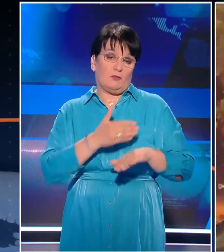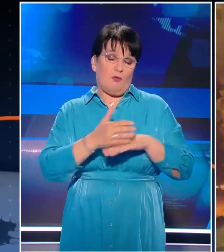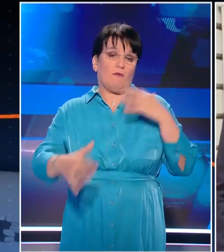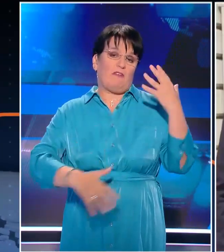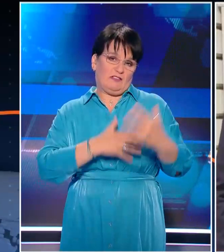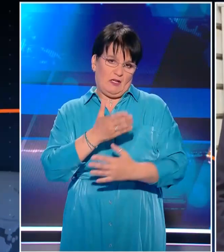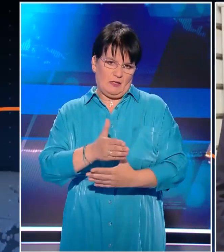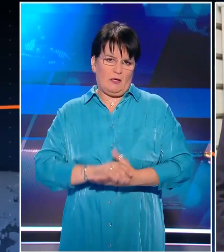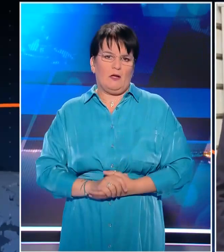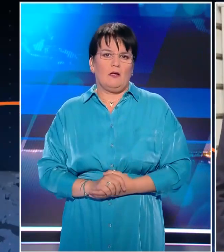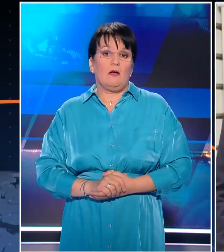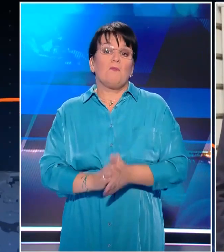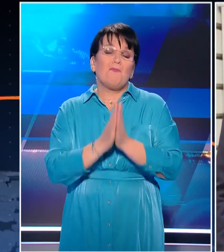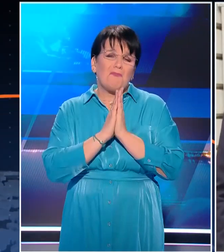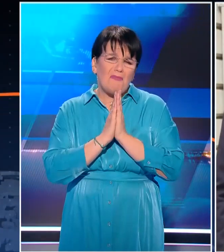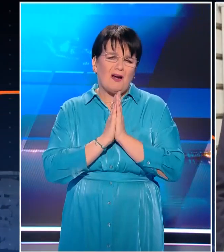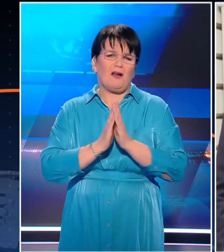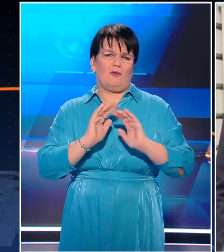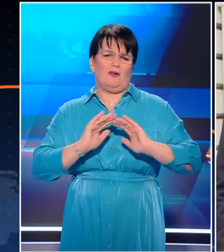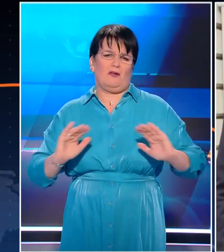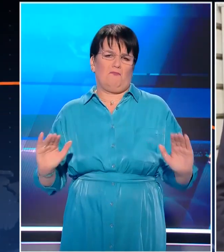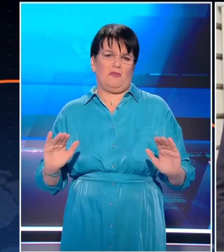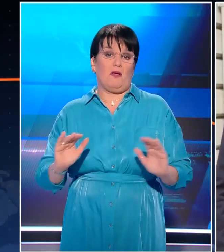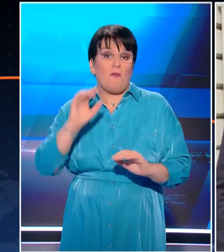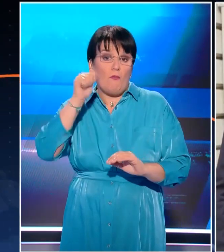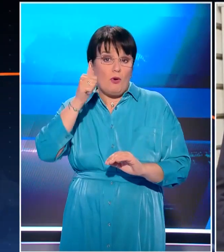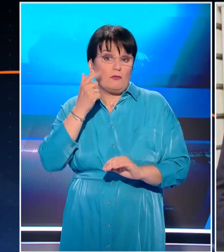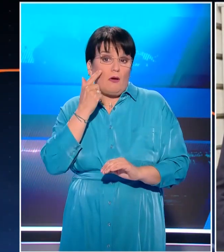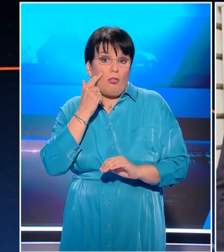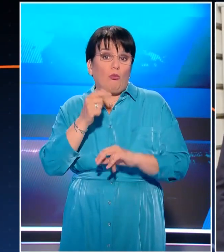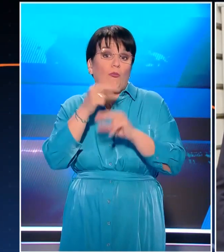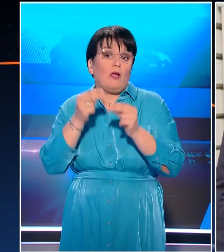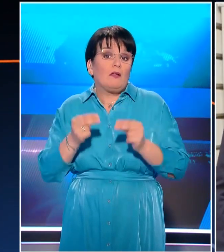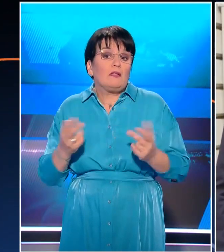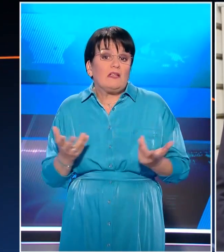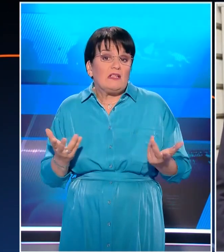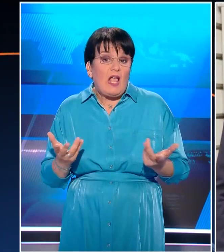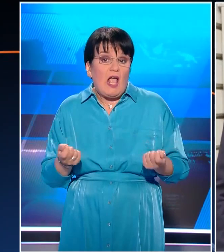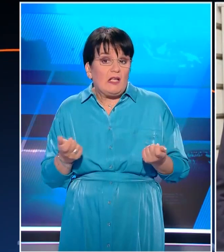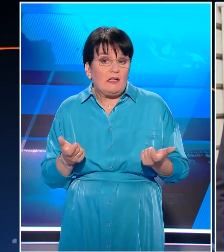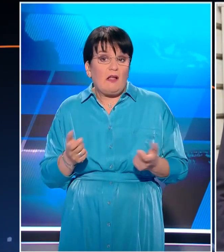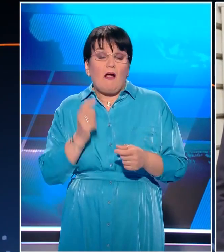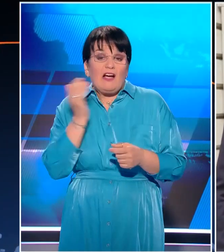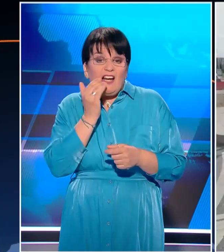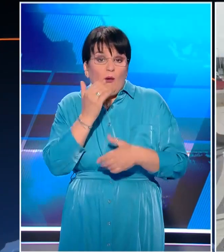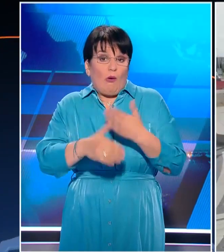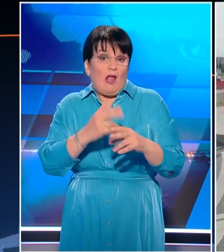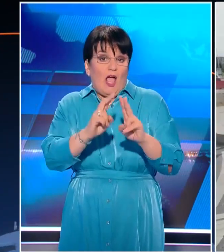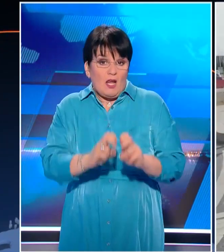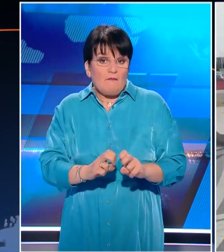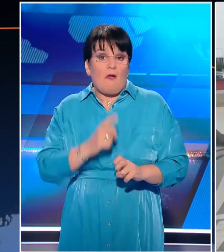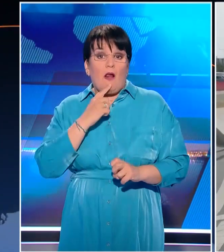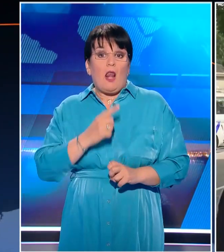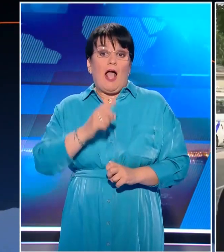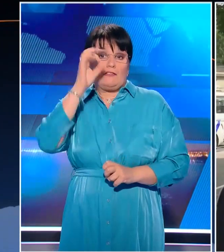των επεισοδίων. Et vous dire que évidemment j'appelle au calme. J'appelle à la vérité de l'enquête judiciaire bien évidemment le plus rapidement possible. The